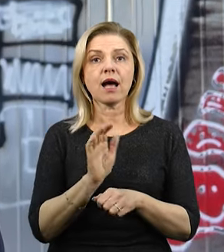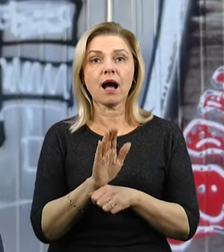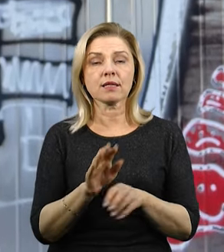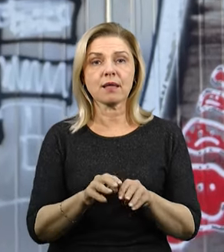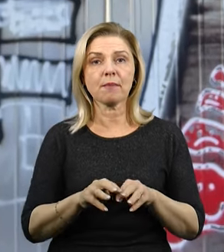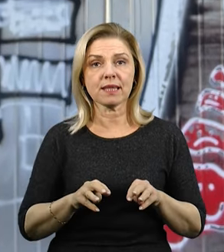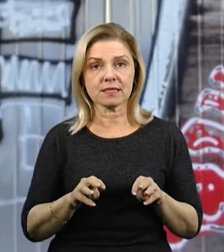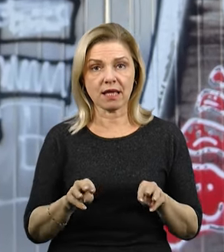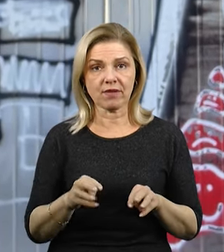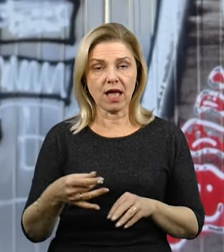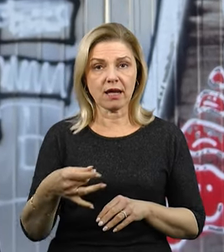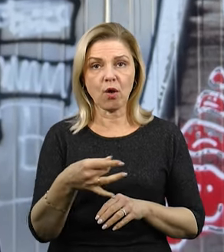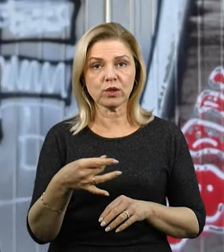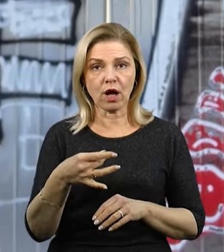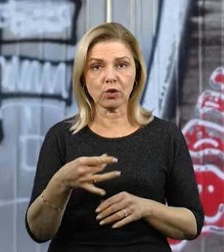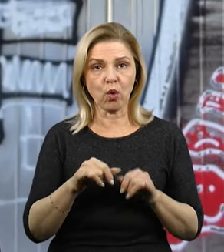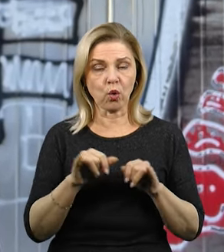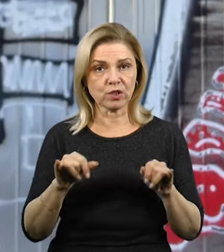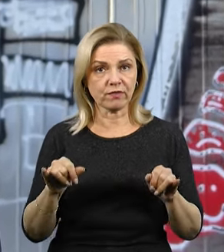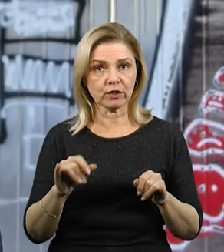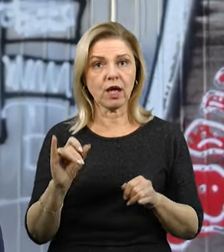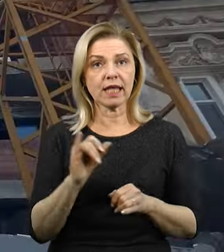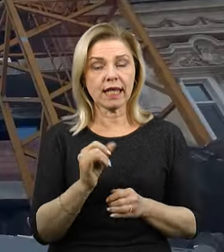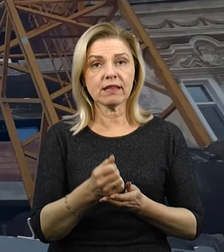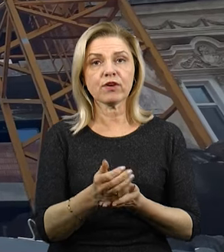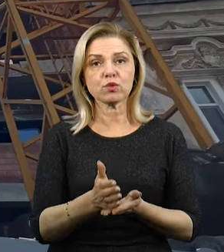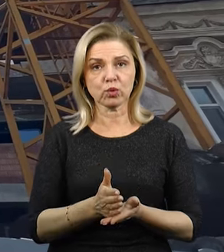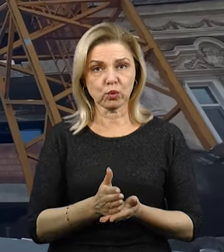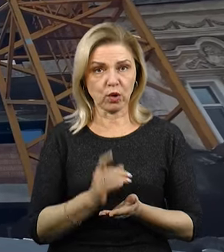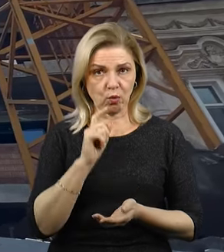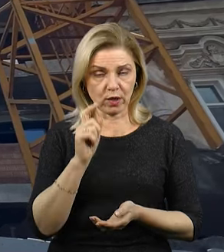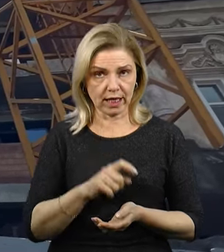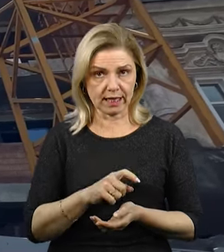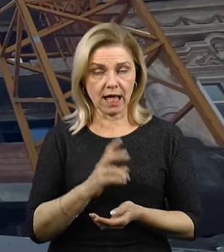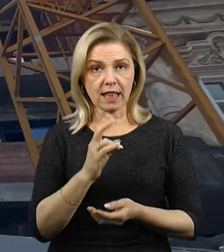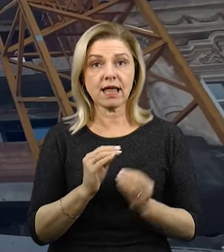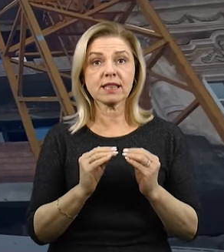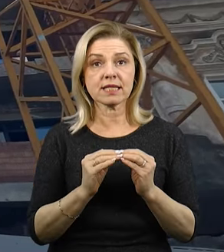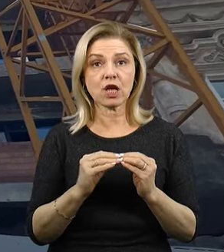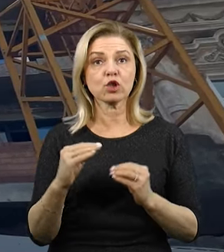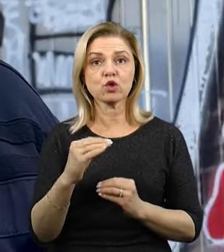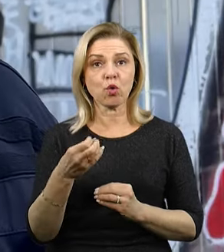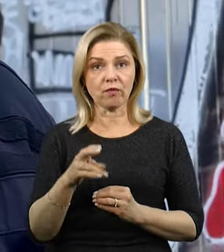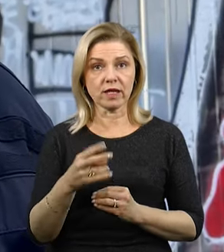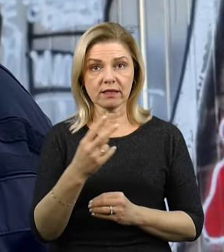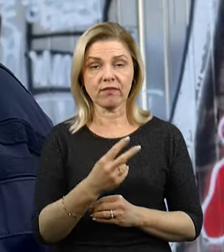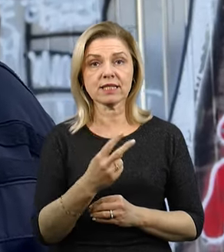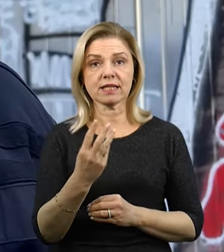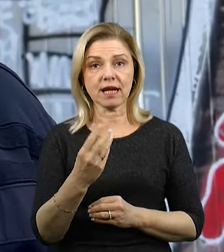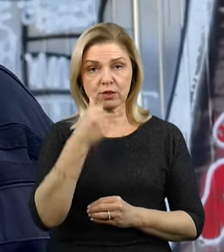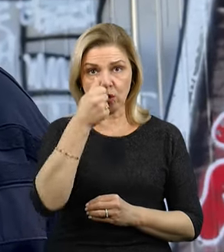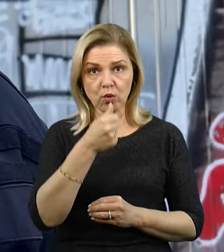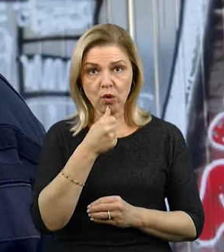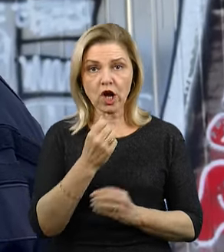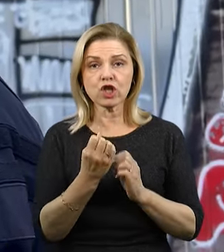наказу Міністерства регіонального розвитку та інфраструктури України на 10.10223 рік